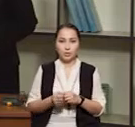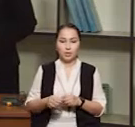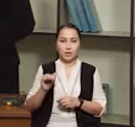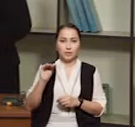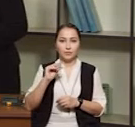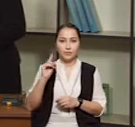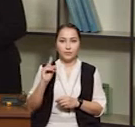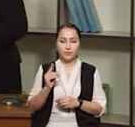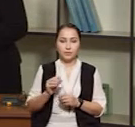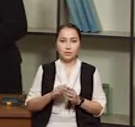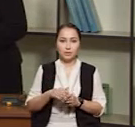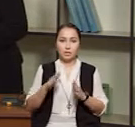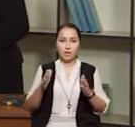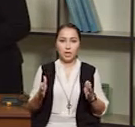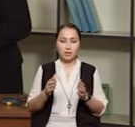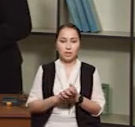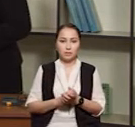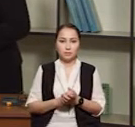берадіген физик кәттәлік хисапланады.